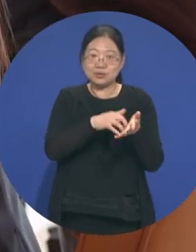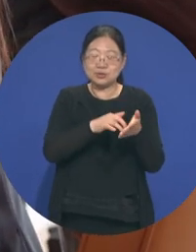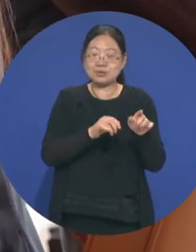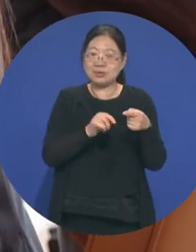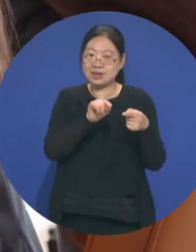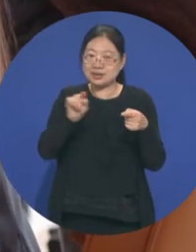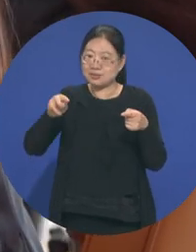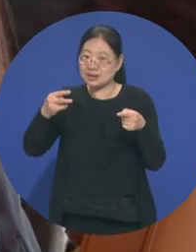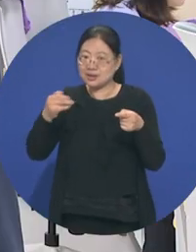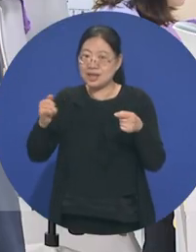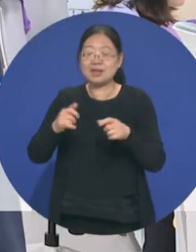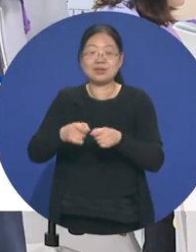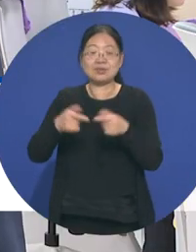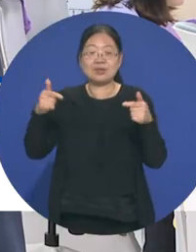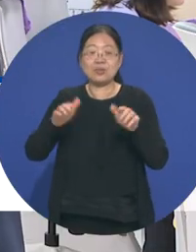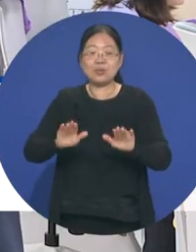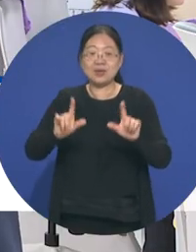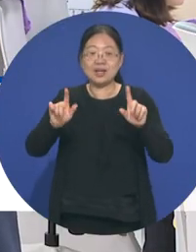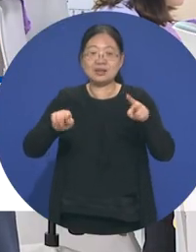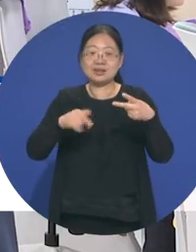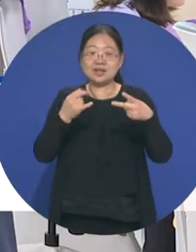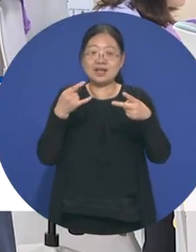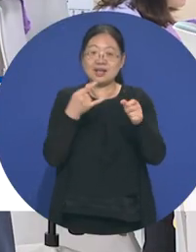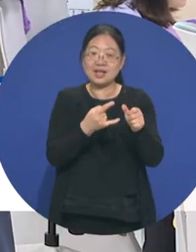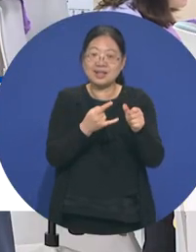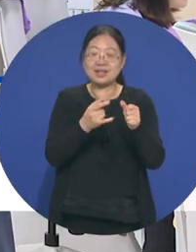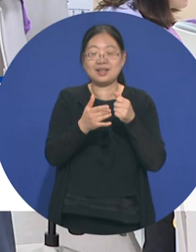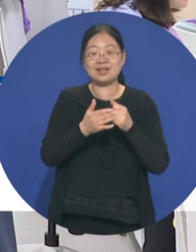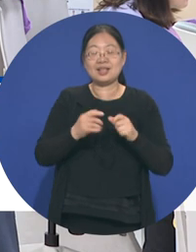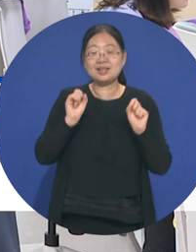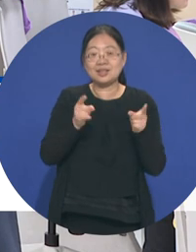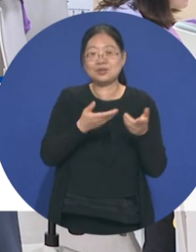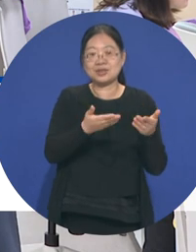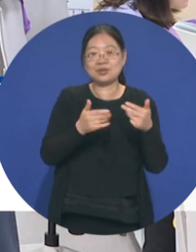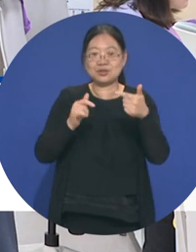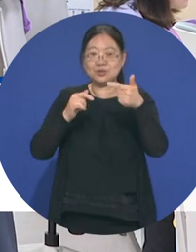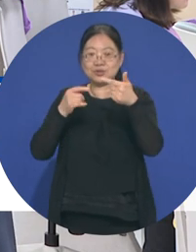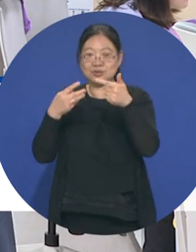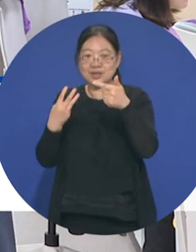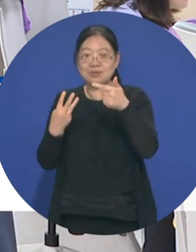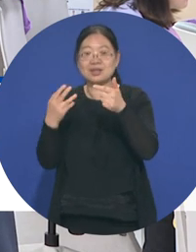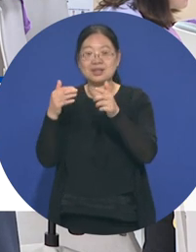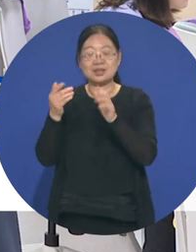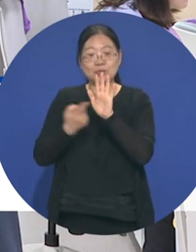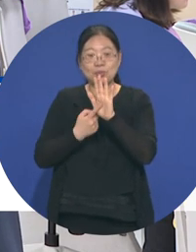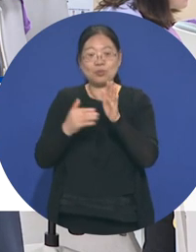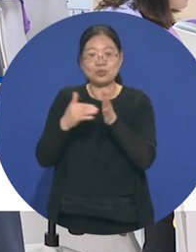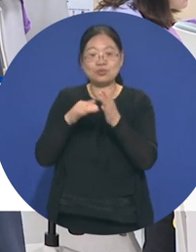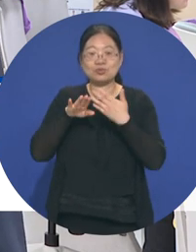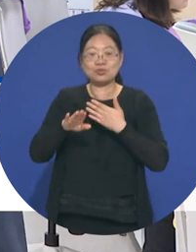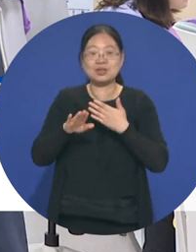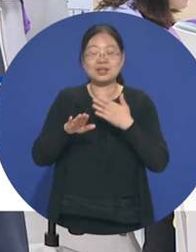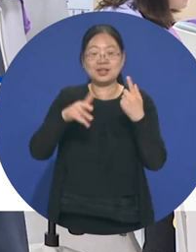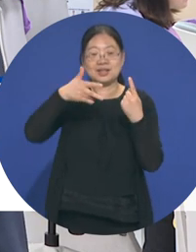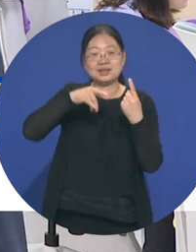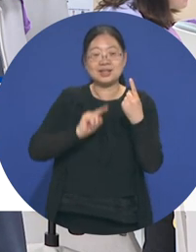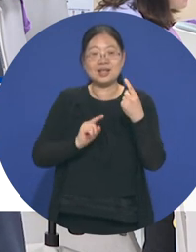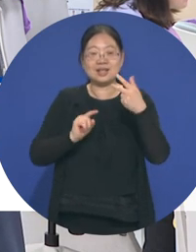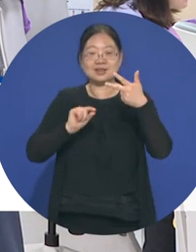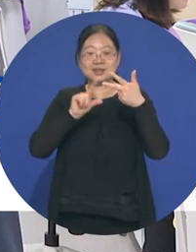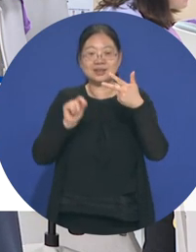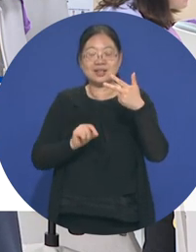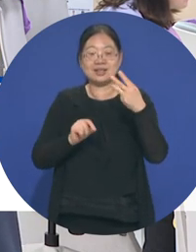대폭 늘렸습니다 올해는 200명을 대상으로 하기 때문에 6월 3일까지 공모를 마치고 어